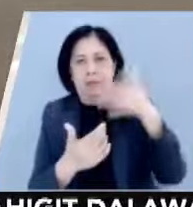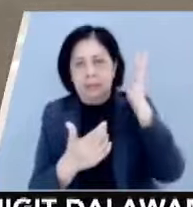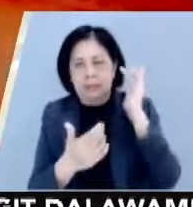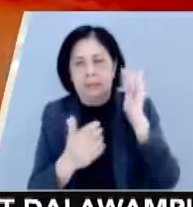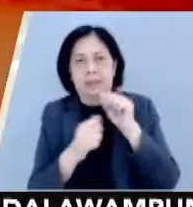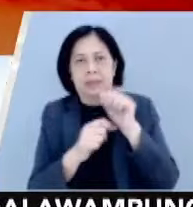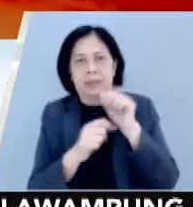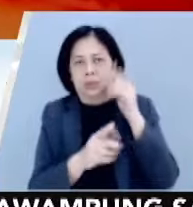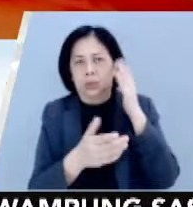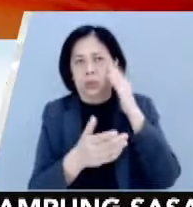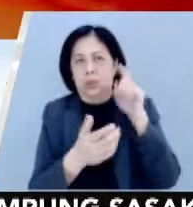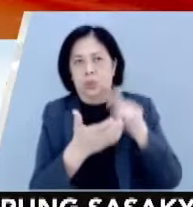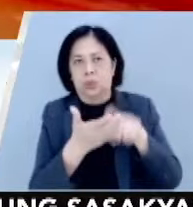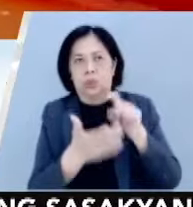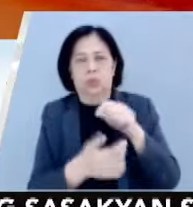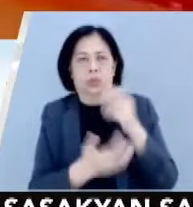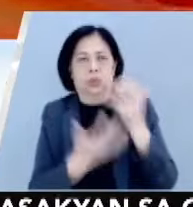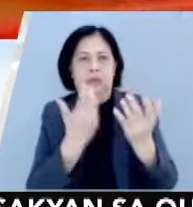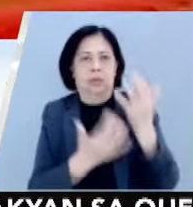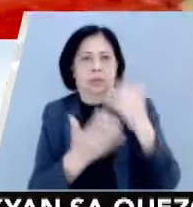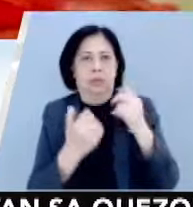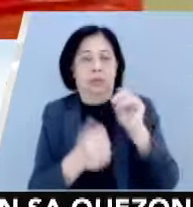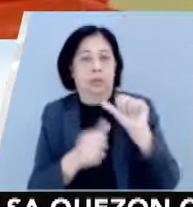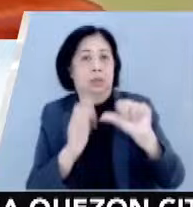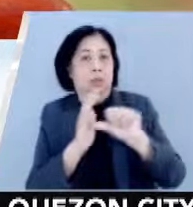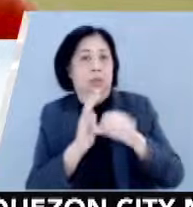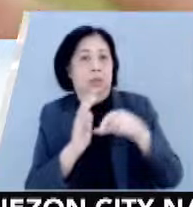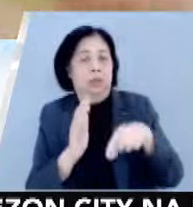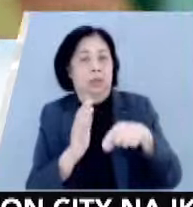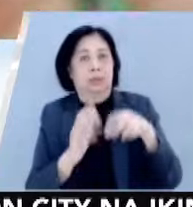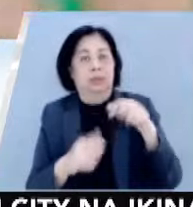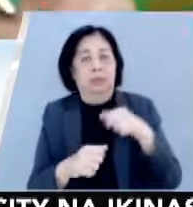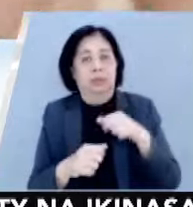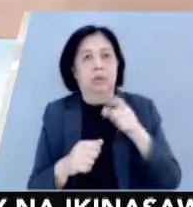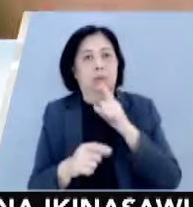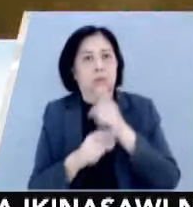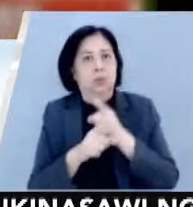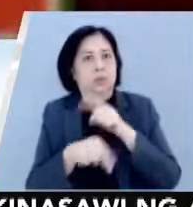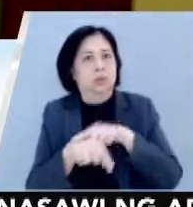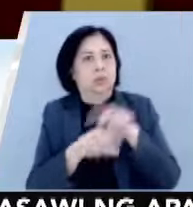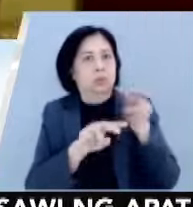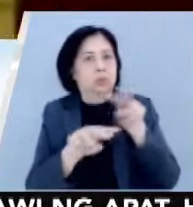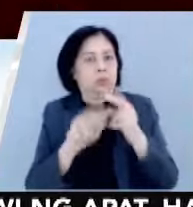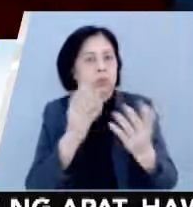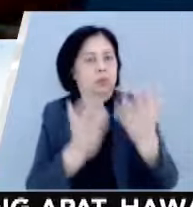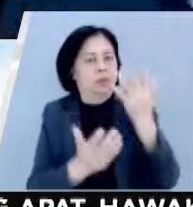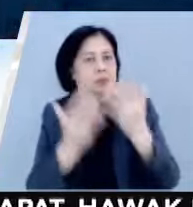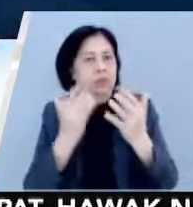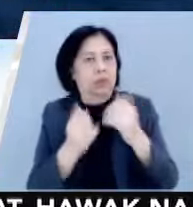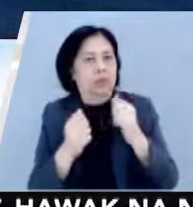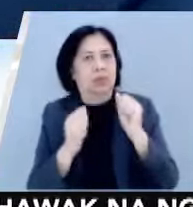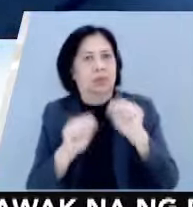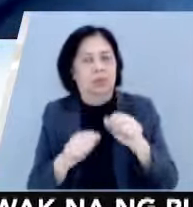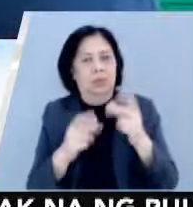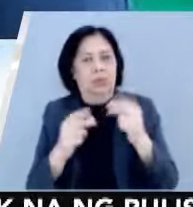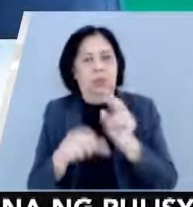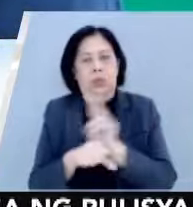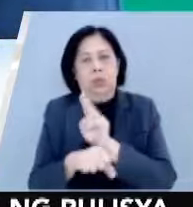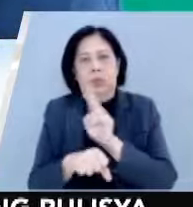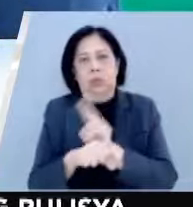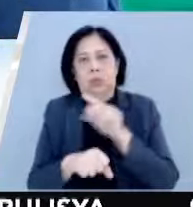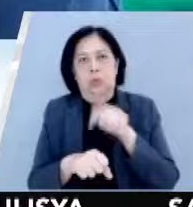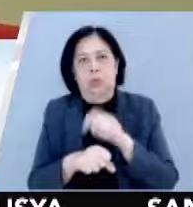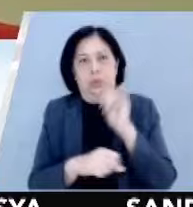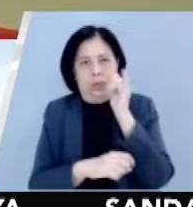apoy. Ang isa sa mga highlight nitong PyroSage ay ang real-time monitoring ng sunog na magagawa natin gamit itong camera.